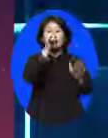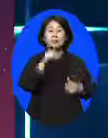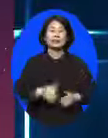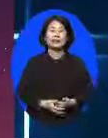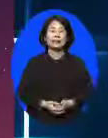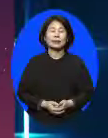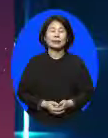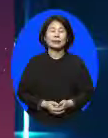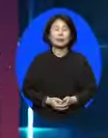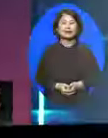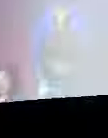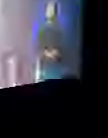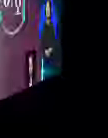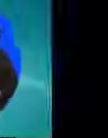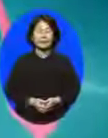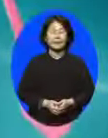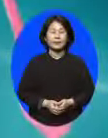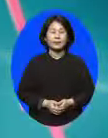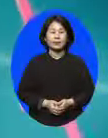진행됩니다.